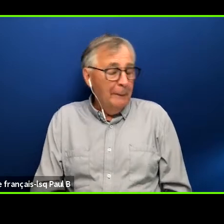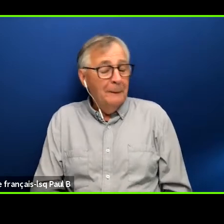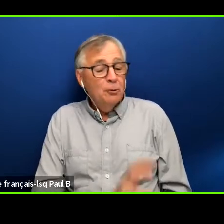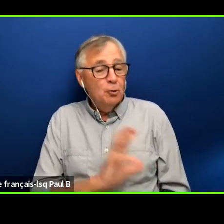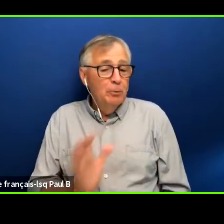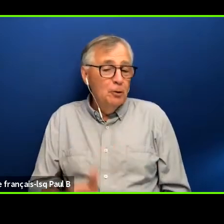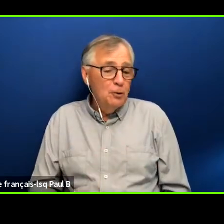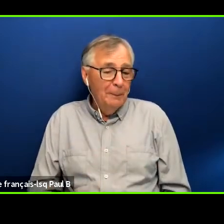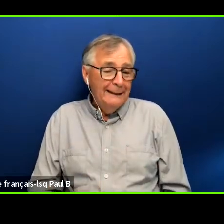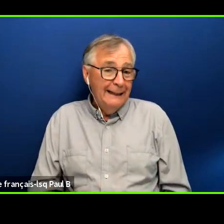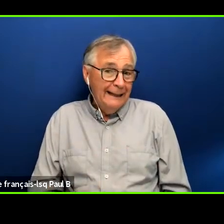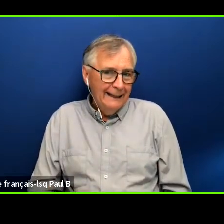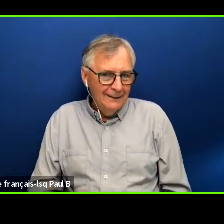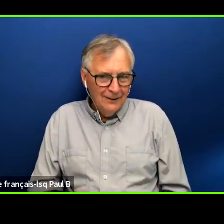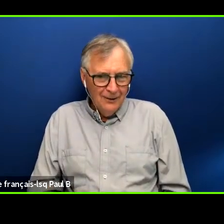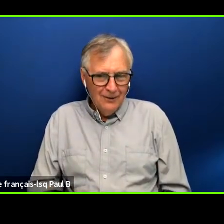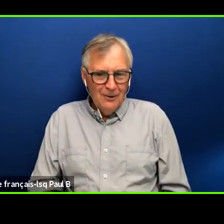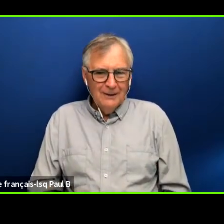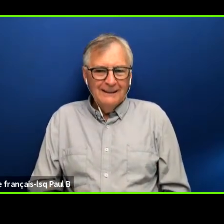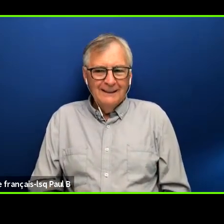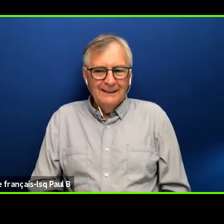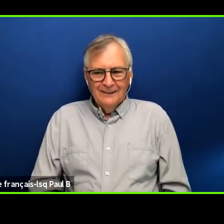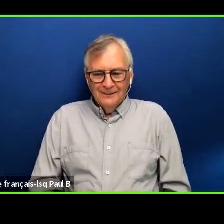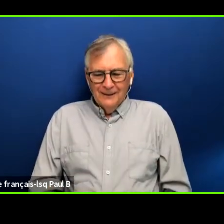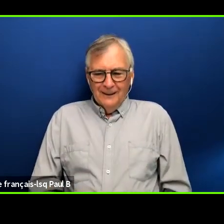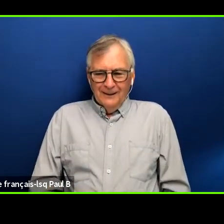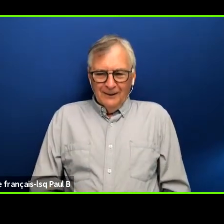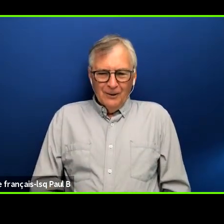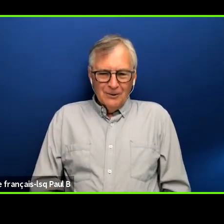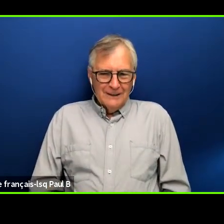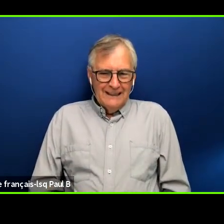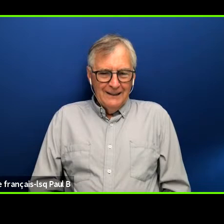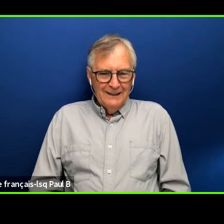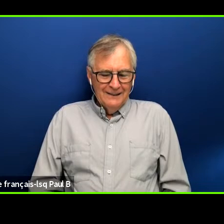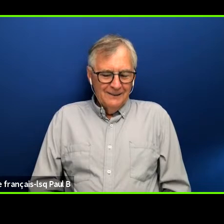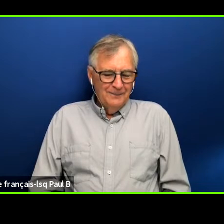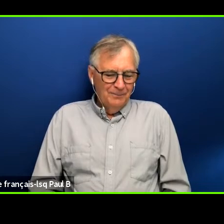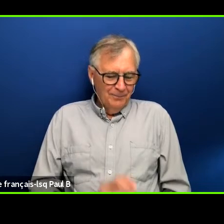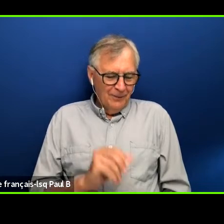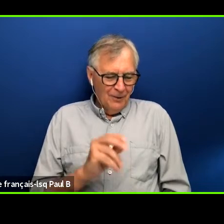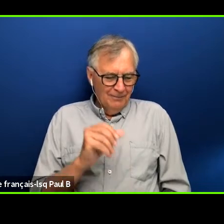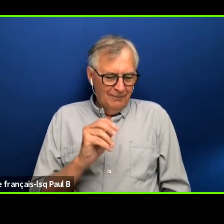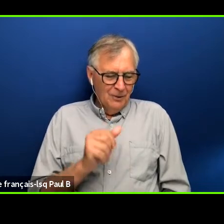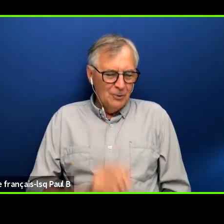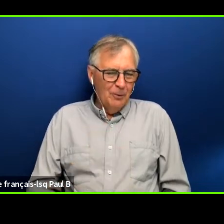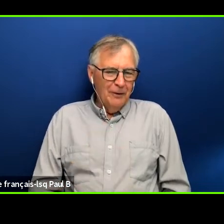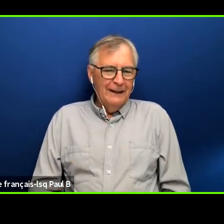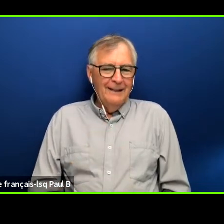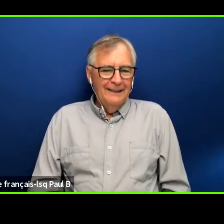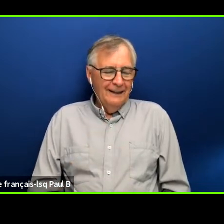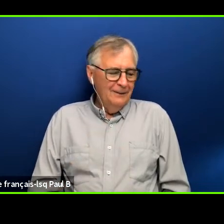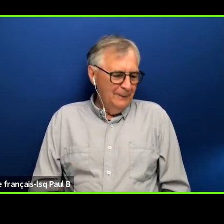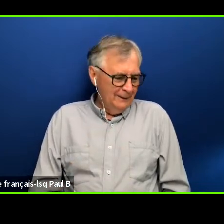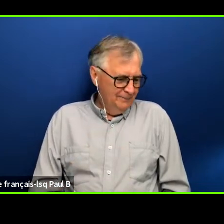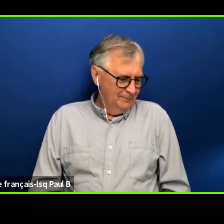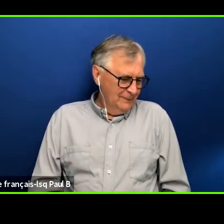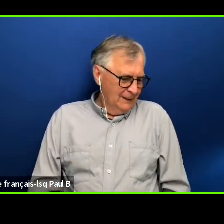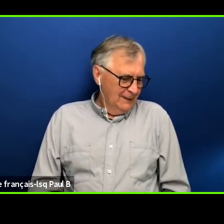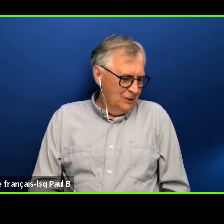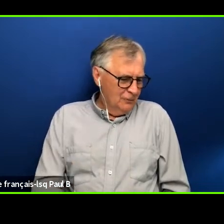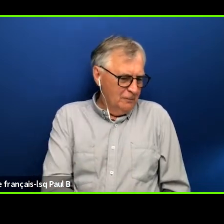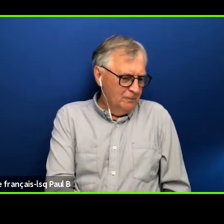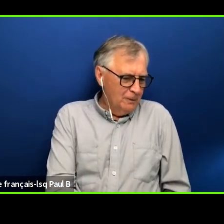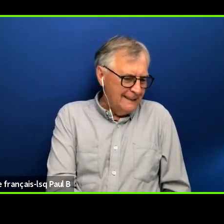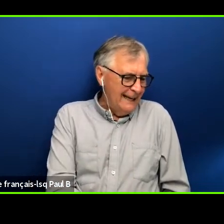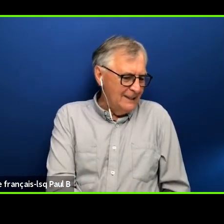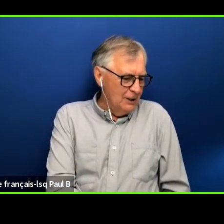je prépare toujours plus de matériel que le temps, que ce qui est que je peux faire dans le temps. Mais